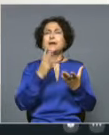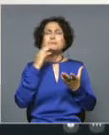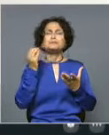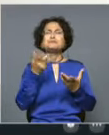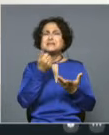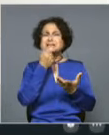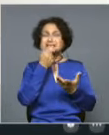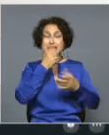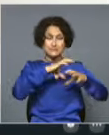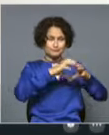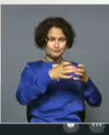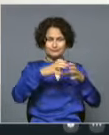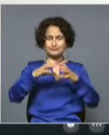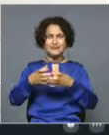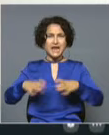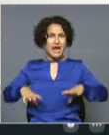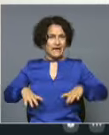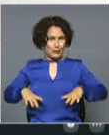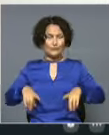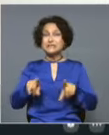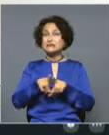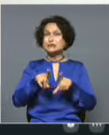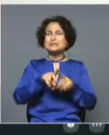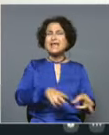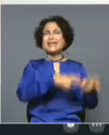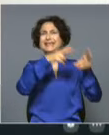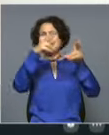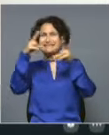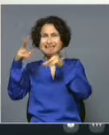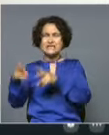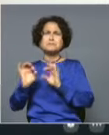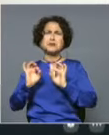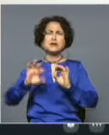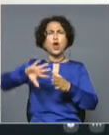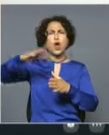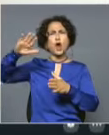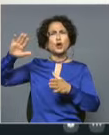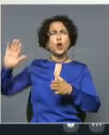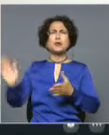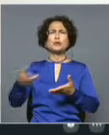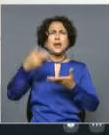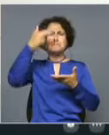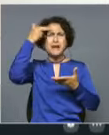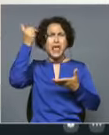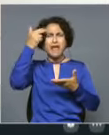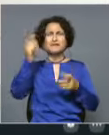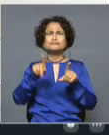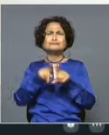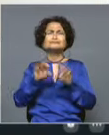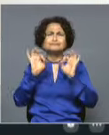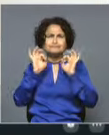села буквално и компактни градове се изнасят. От Родопите, от Плевенско, буквално